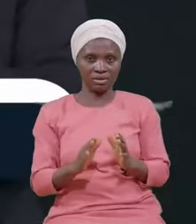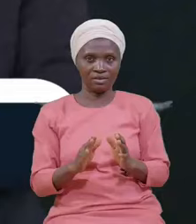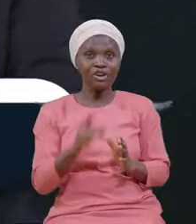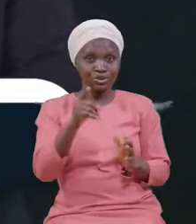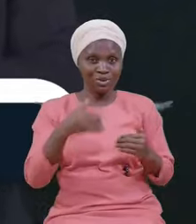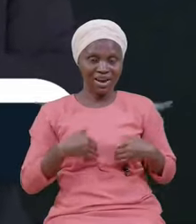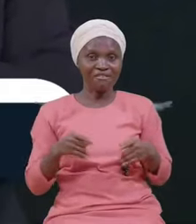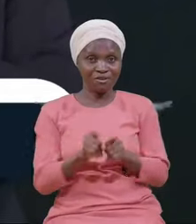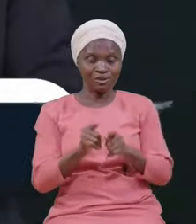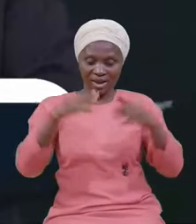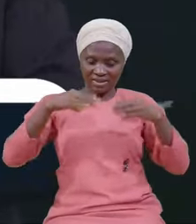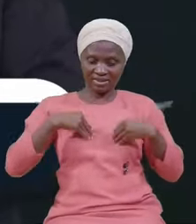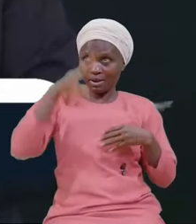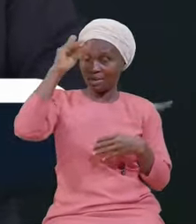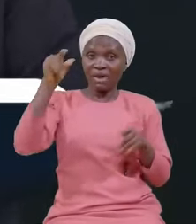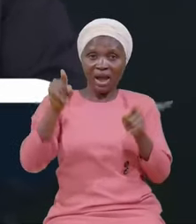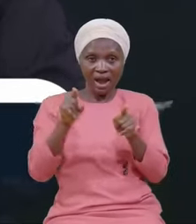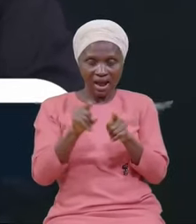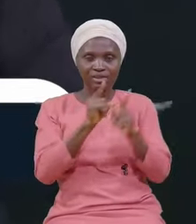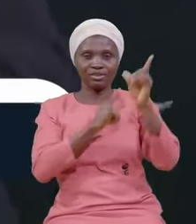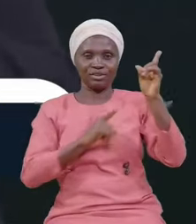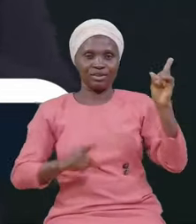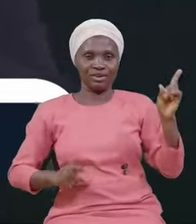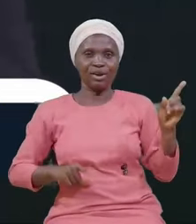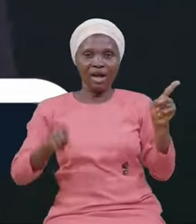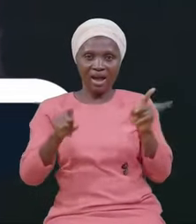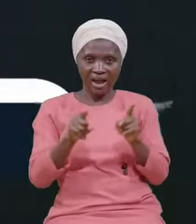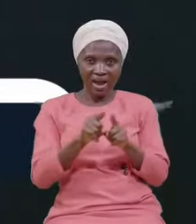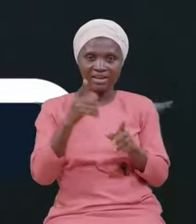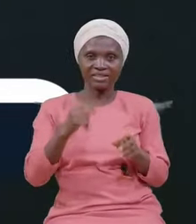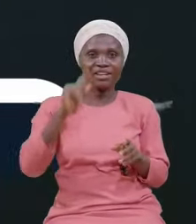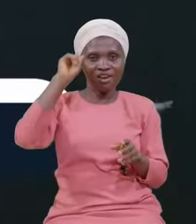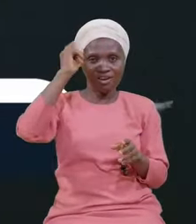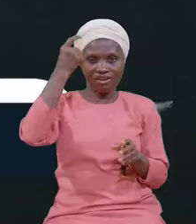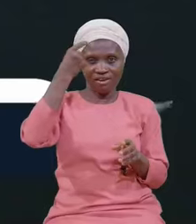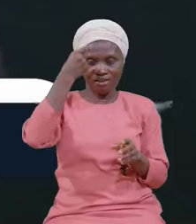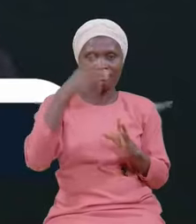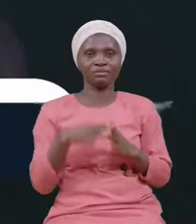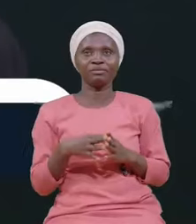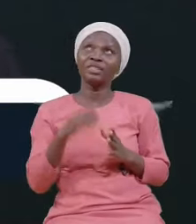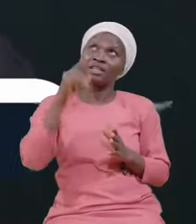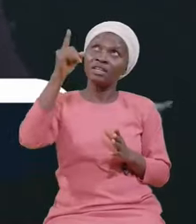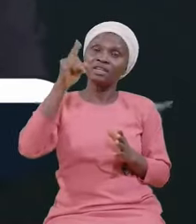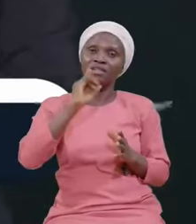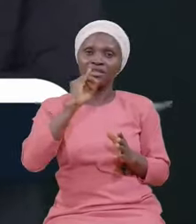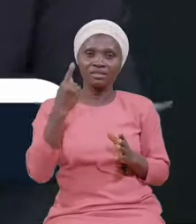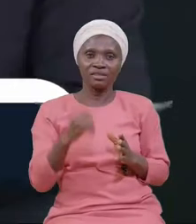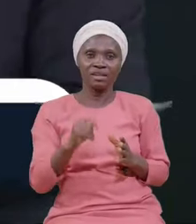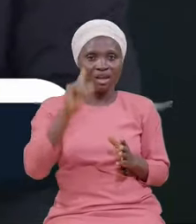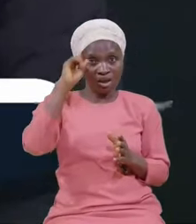également comme ton Seigneur, comme le gouverneur. Il est le gouverneur